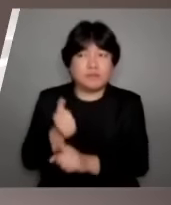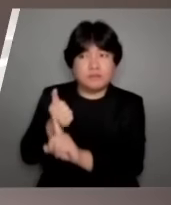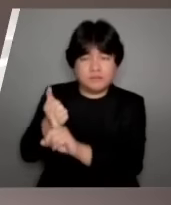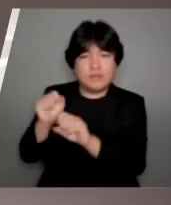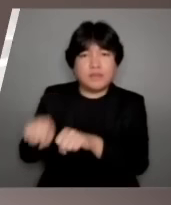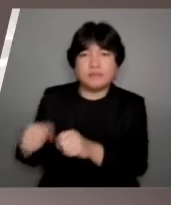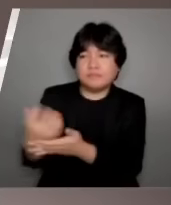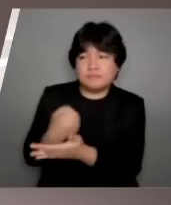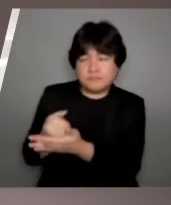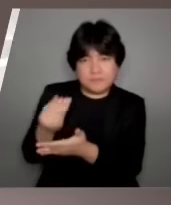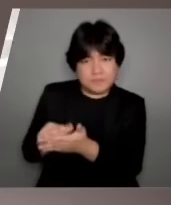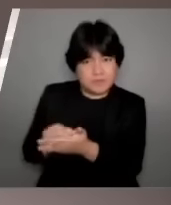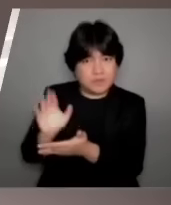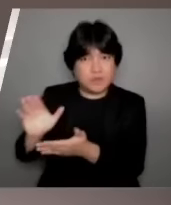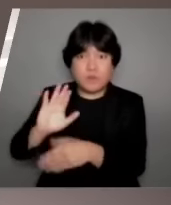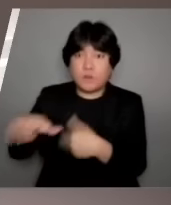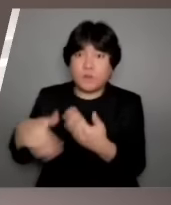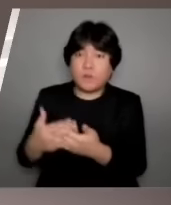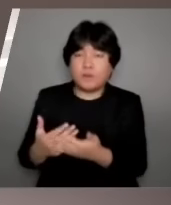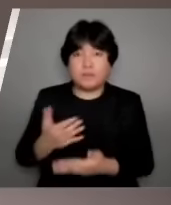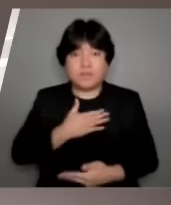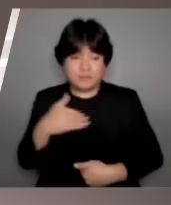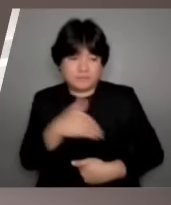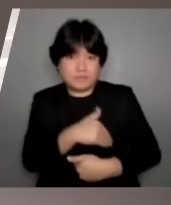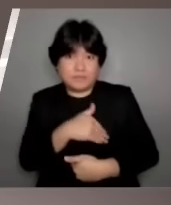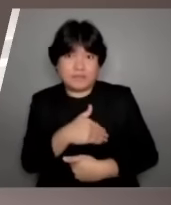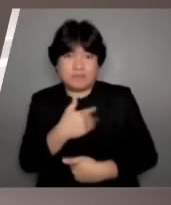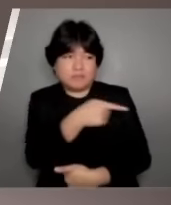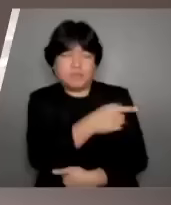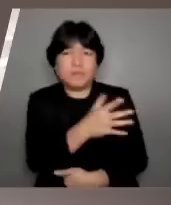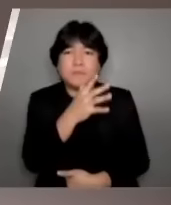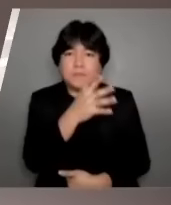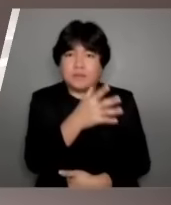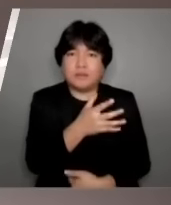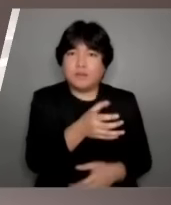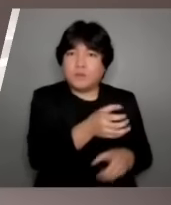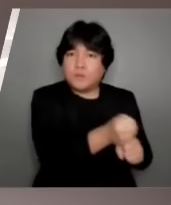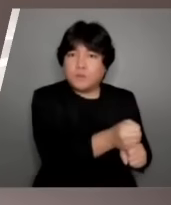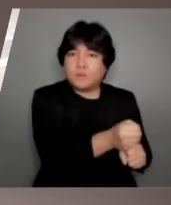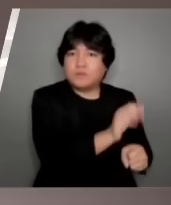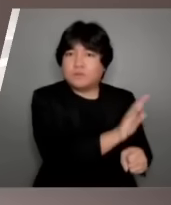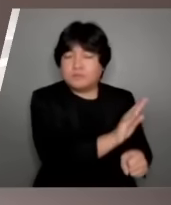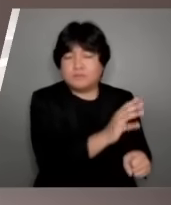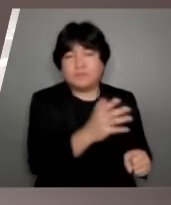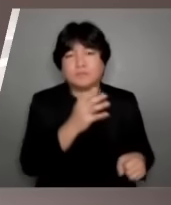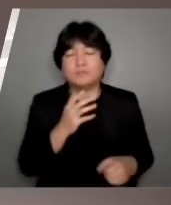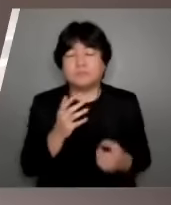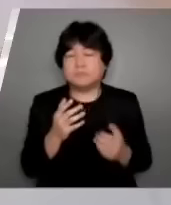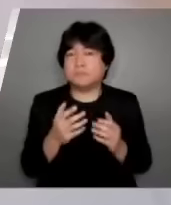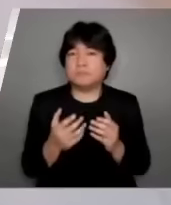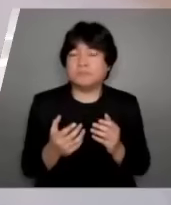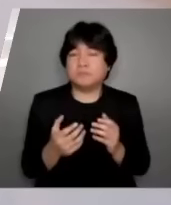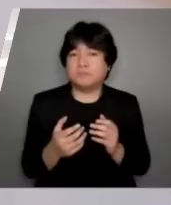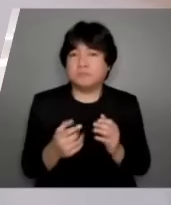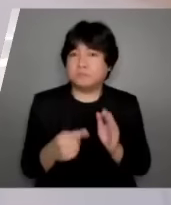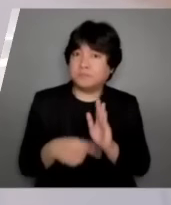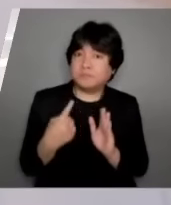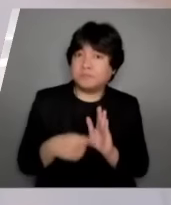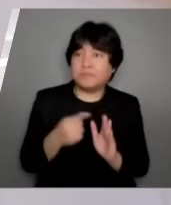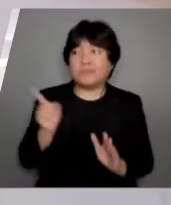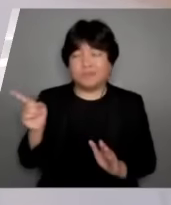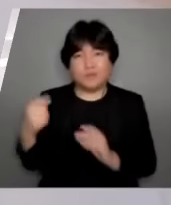bank account ko po nasa mama ko po. At may mga instances po talaga na si Chloe po yung sumasalo sa akin. Actually, nagkita